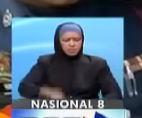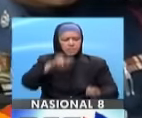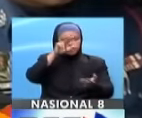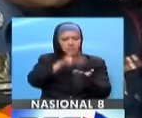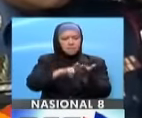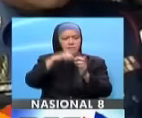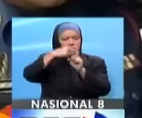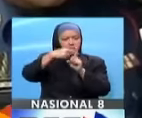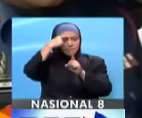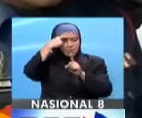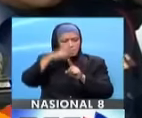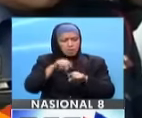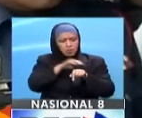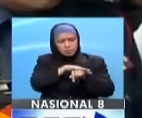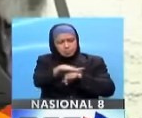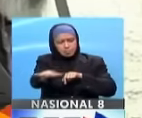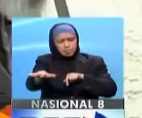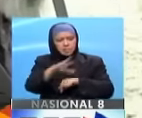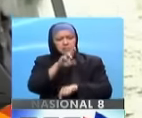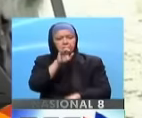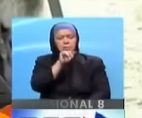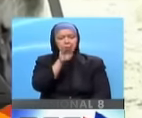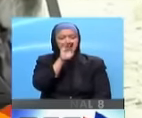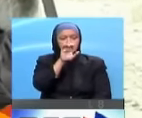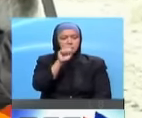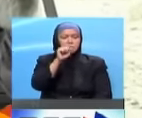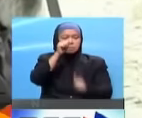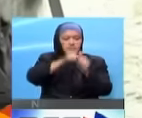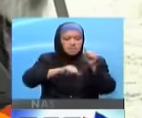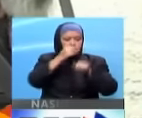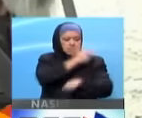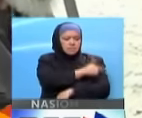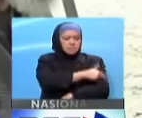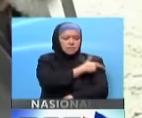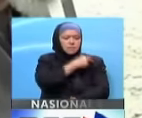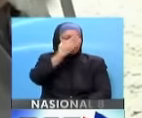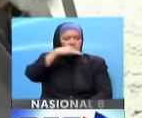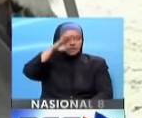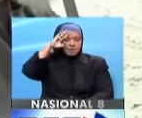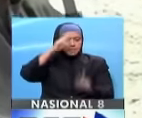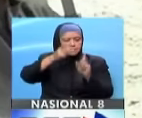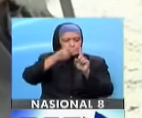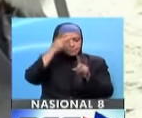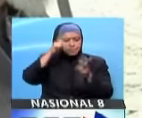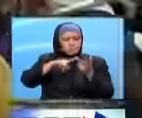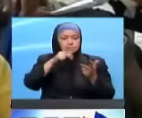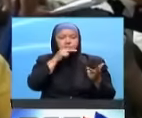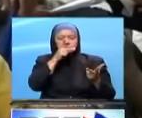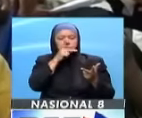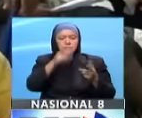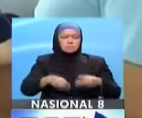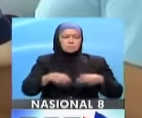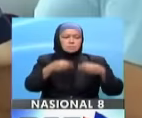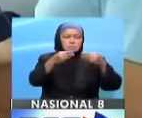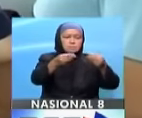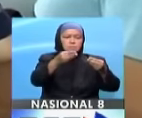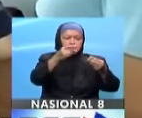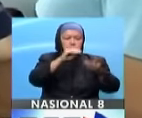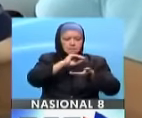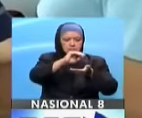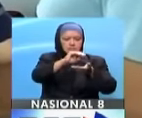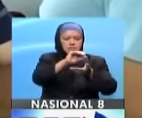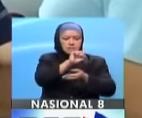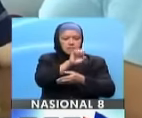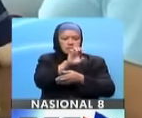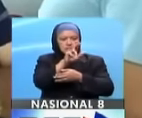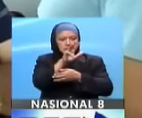rabies. Setiap hospital di Perlis, Pulau Pinang dan Kedah telah dibekalkan sejenis serum yang akan membawa mangsa antibodi untuk melawan